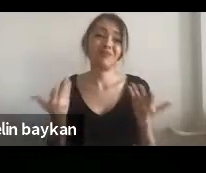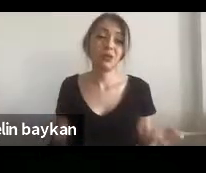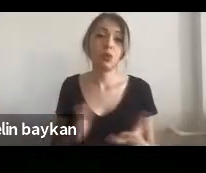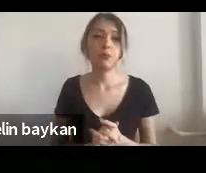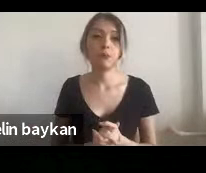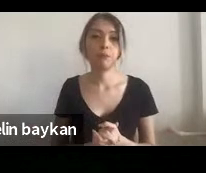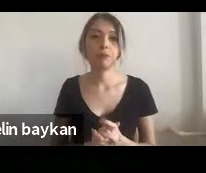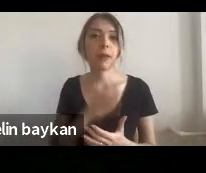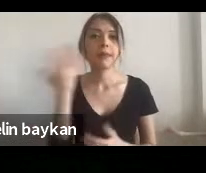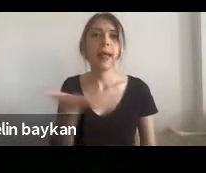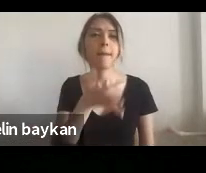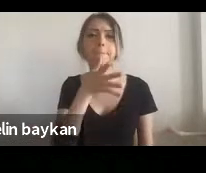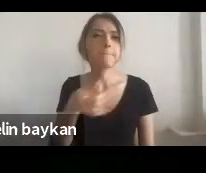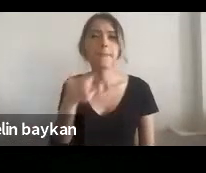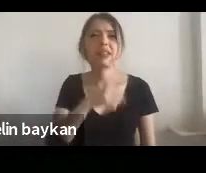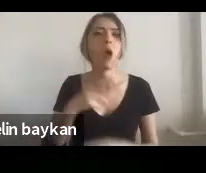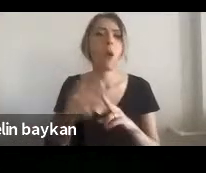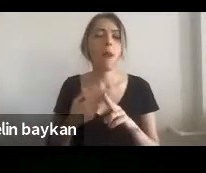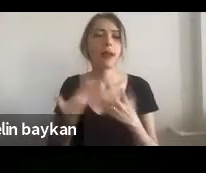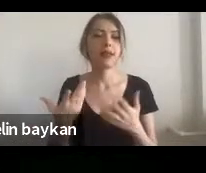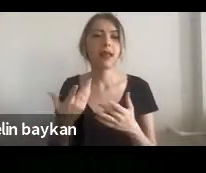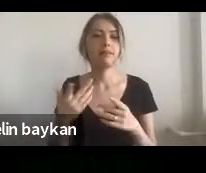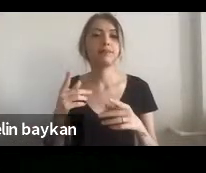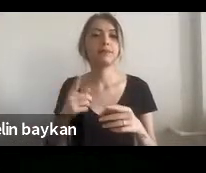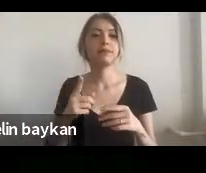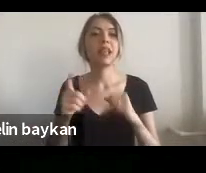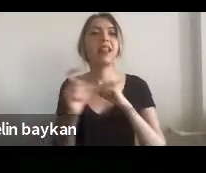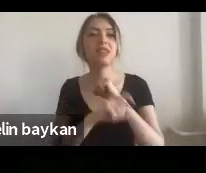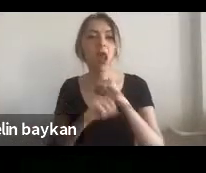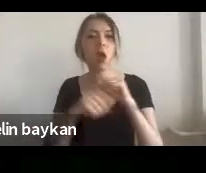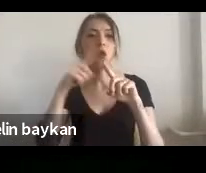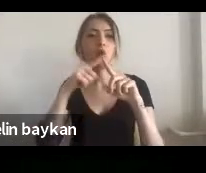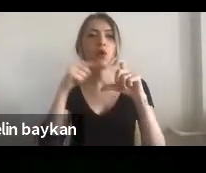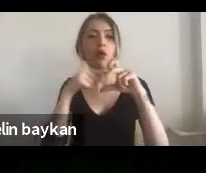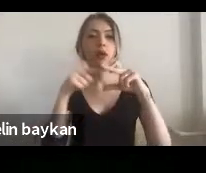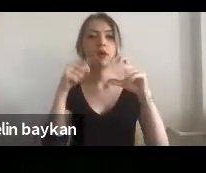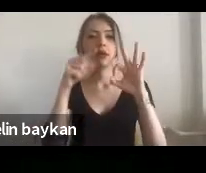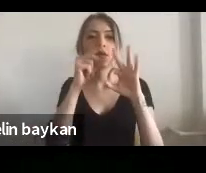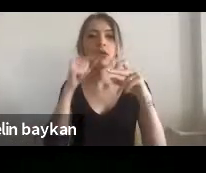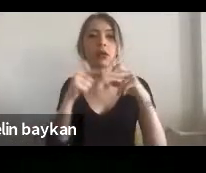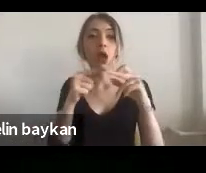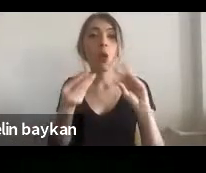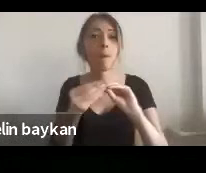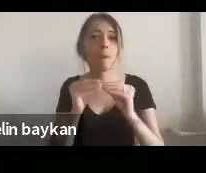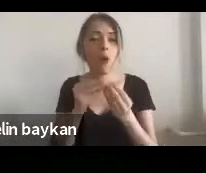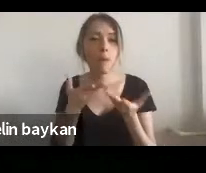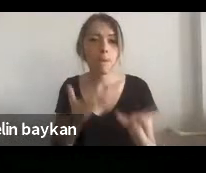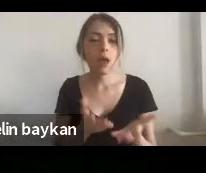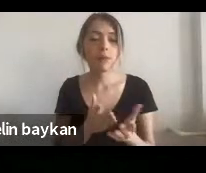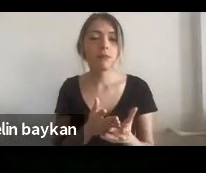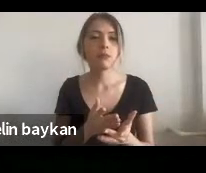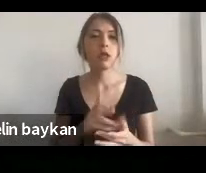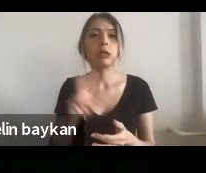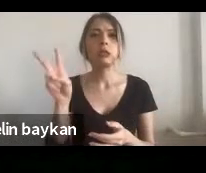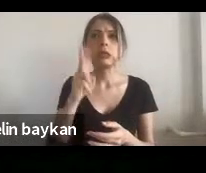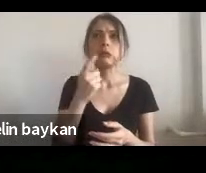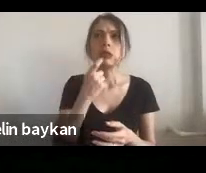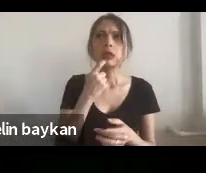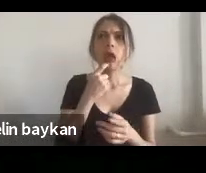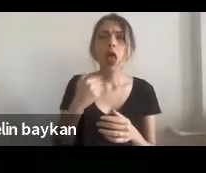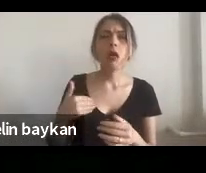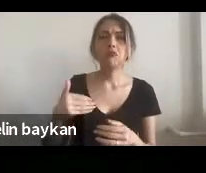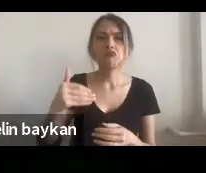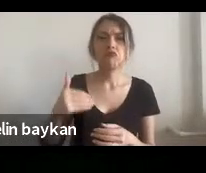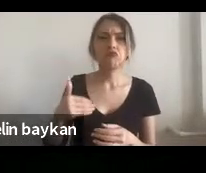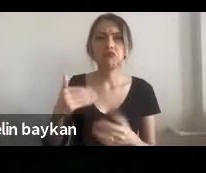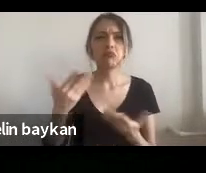en bilinen örneklerinden biri terör propagandası. Yaklaşık 20 senedir Avrupa İnsan Hakları Mahkemesi propaganda